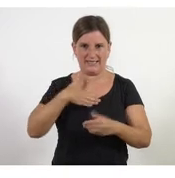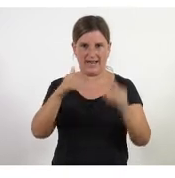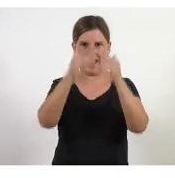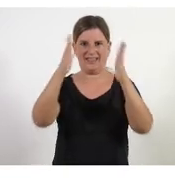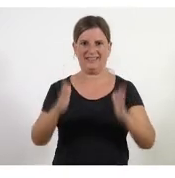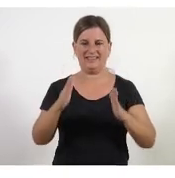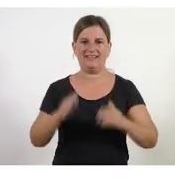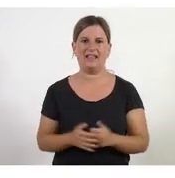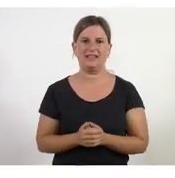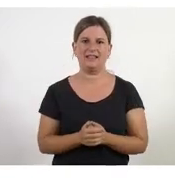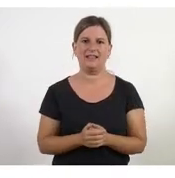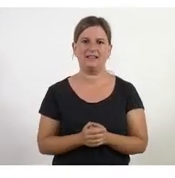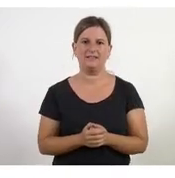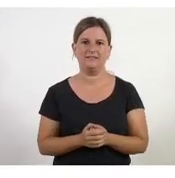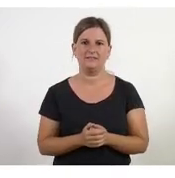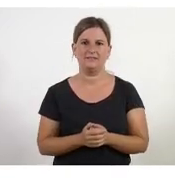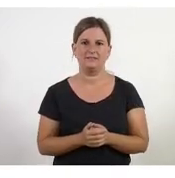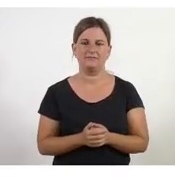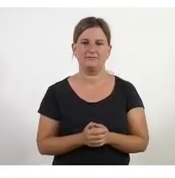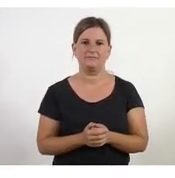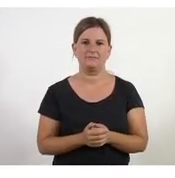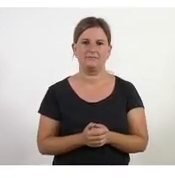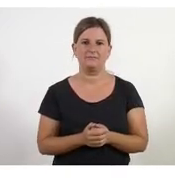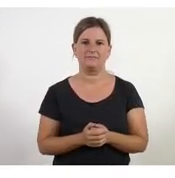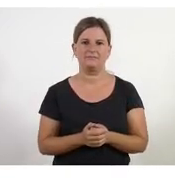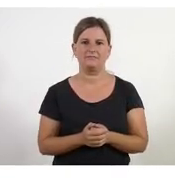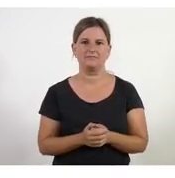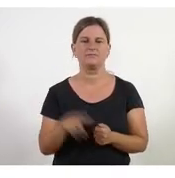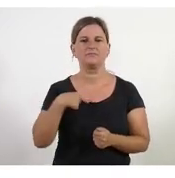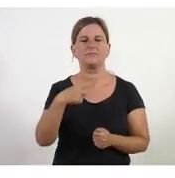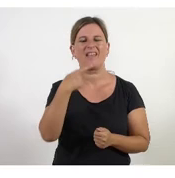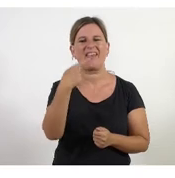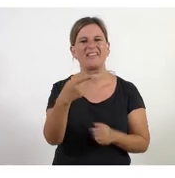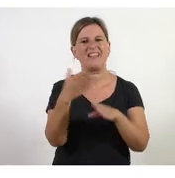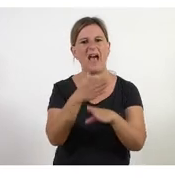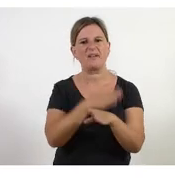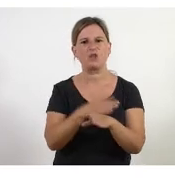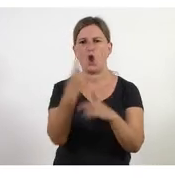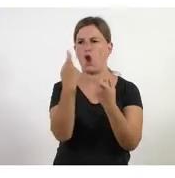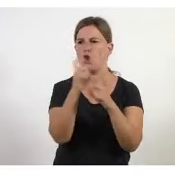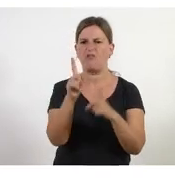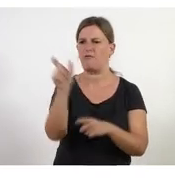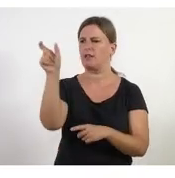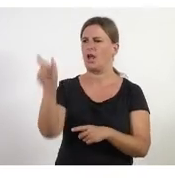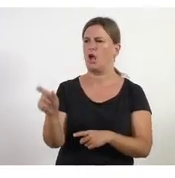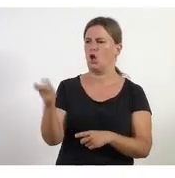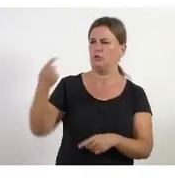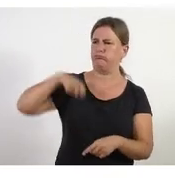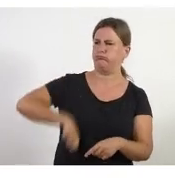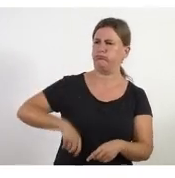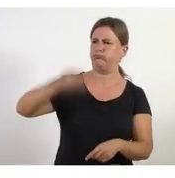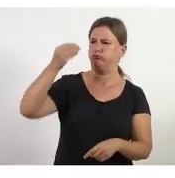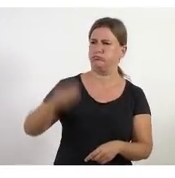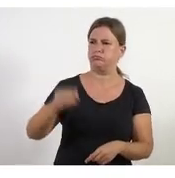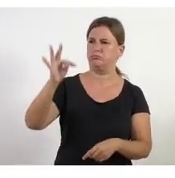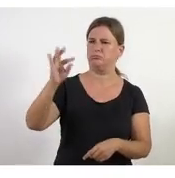I estàvem dient que no requerim d'una persona de TIC dintre de l'entitat, però sí